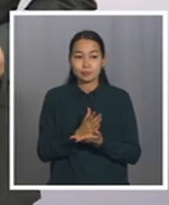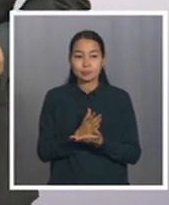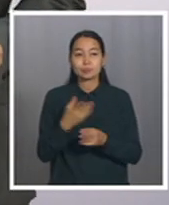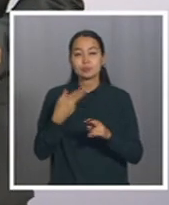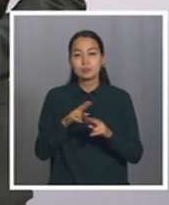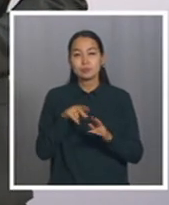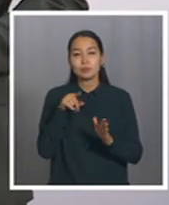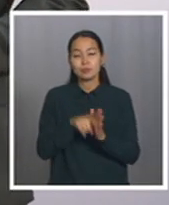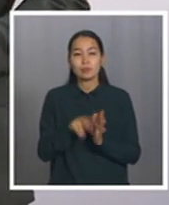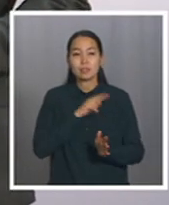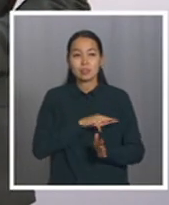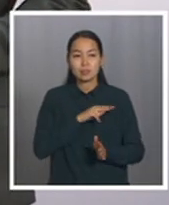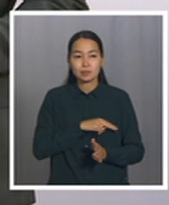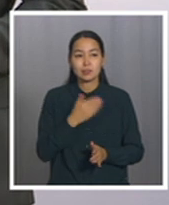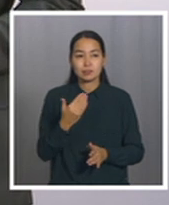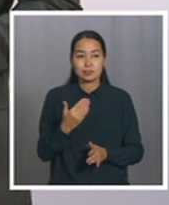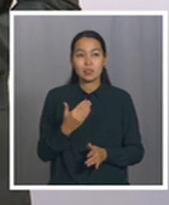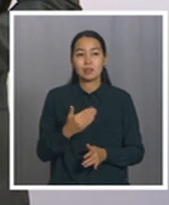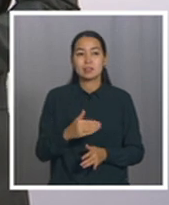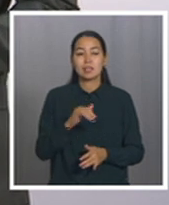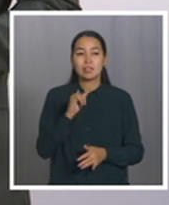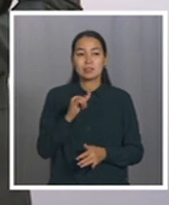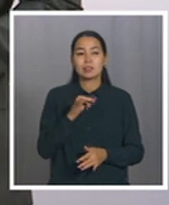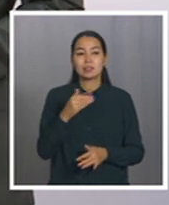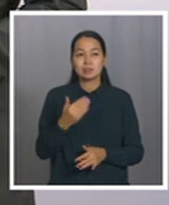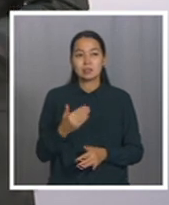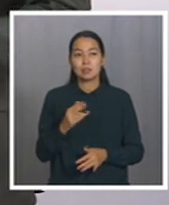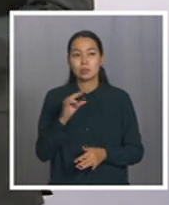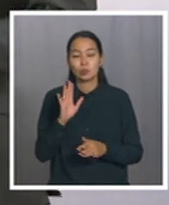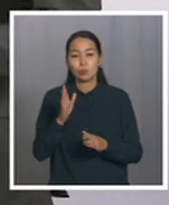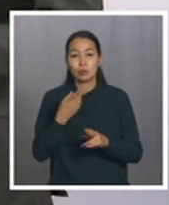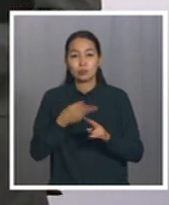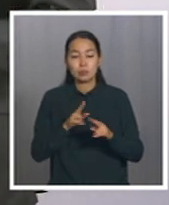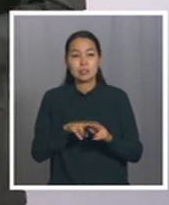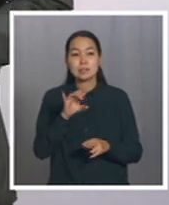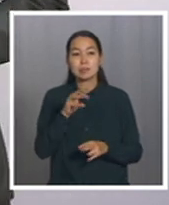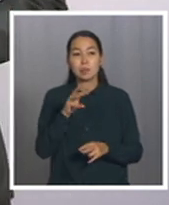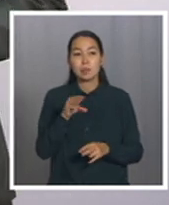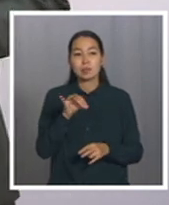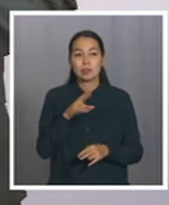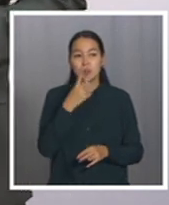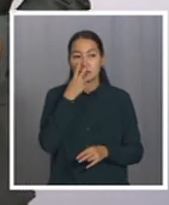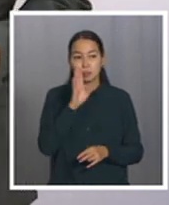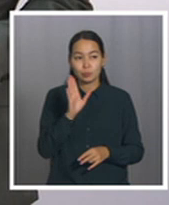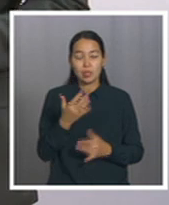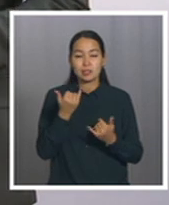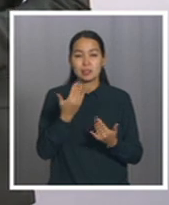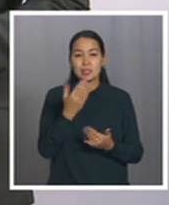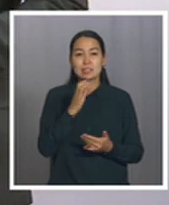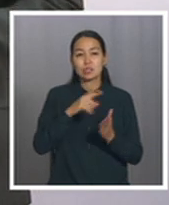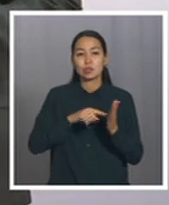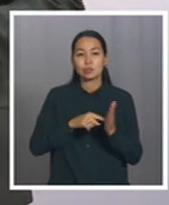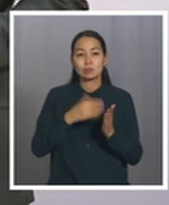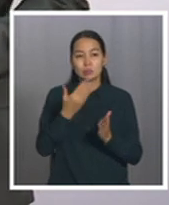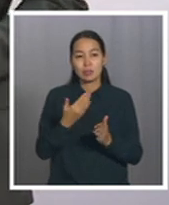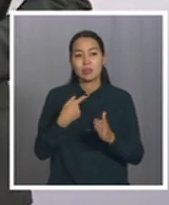функциялар y тең болады x түсіне қараған кезде симметриялы болатынын көрсетейік. Кез келген S және D нүктелерін алайық. S нүктесі